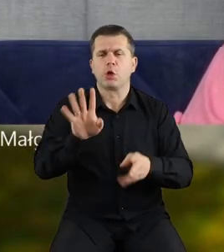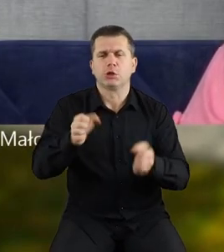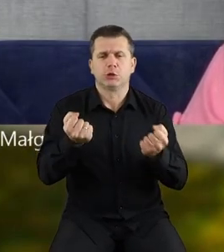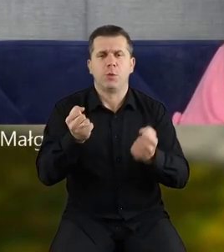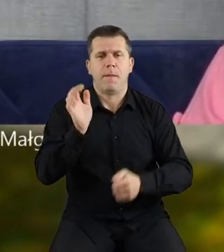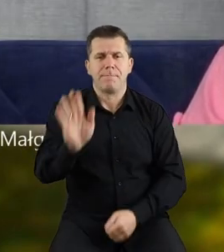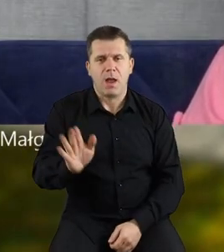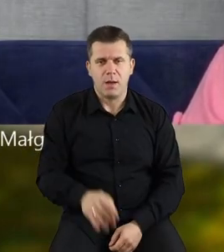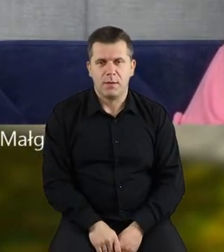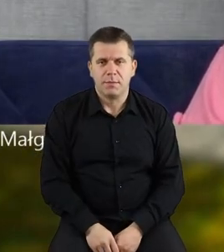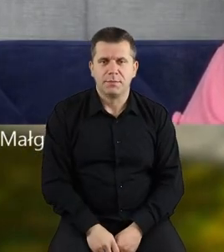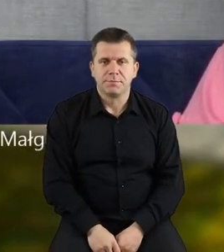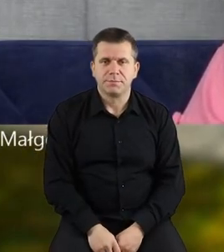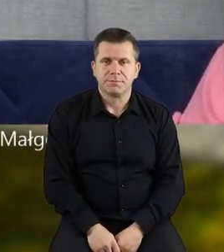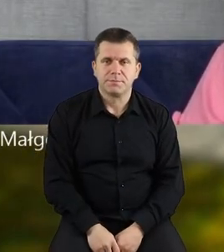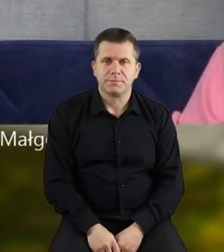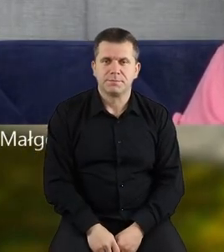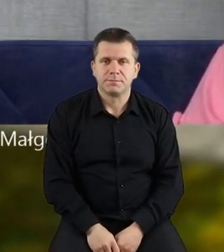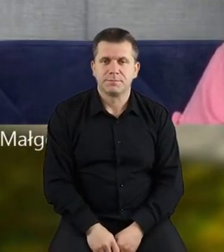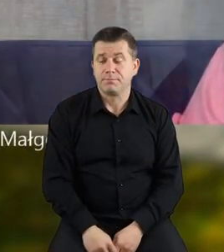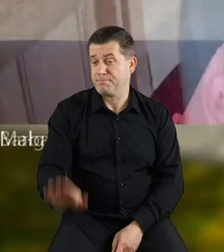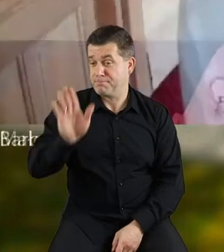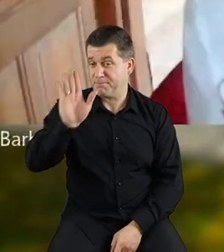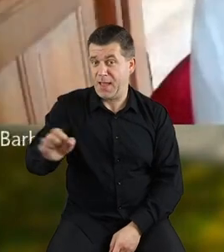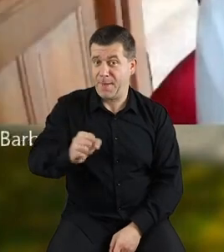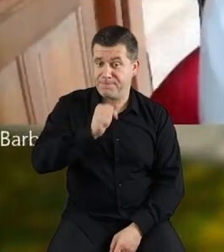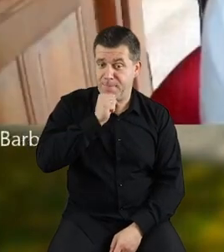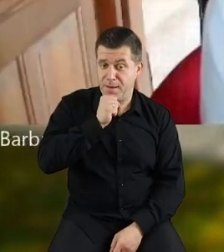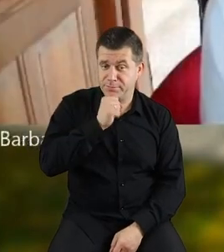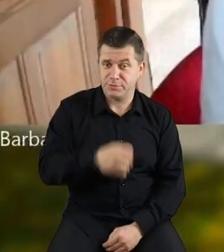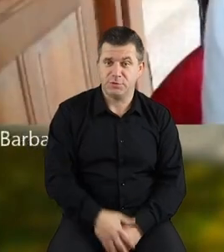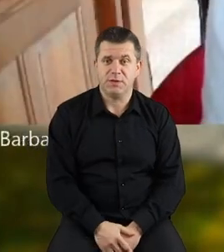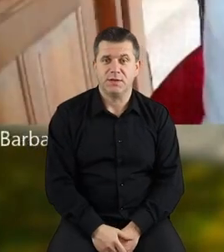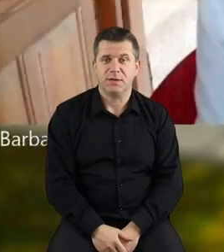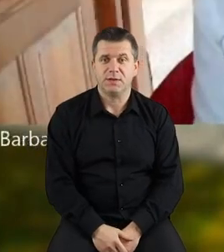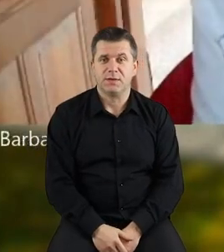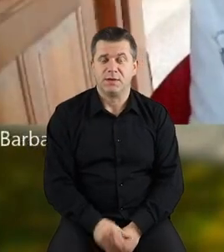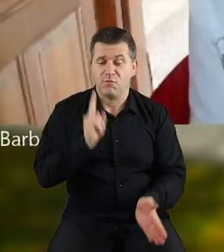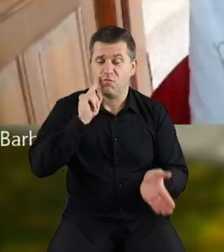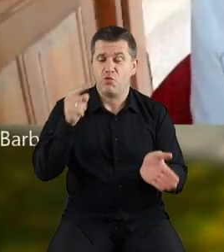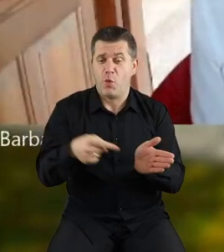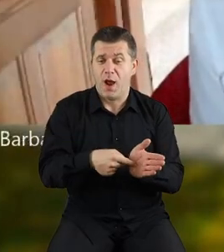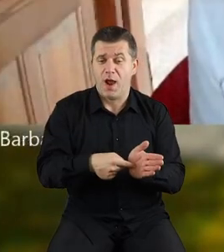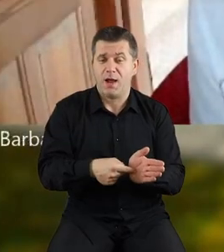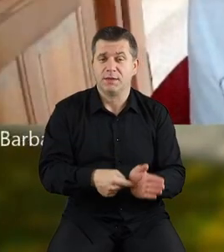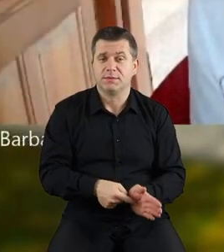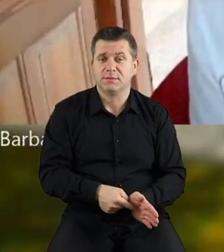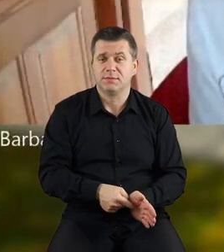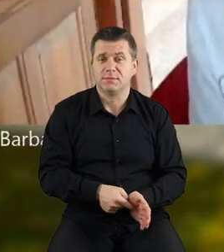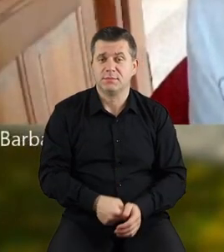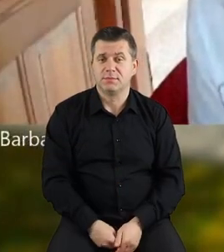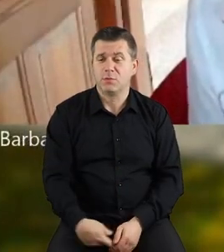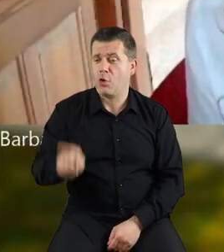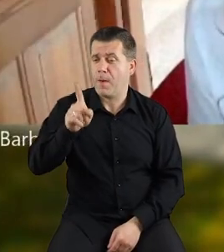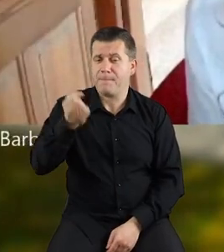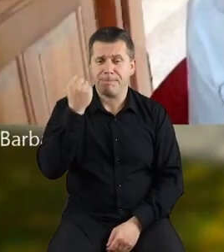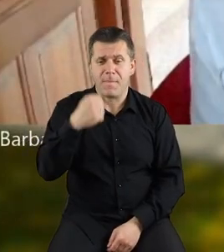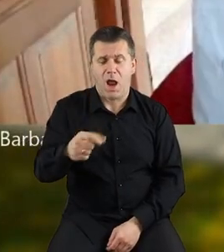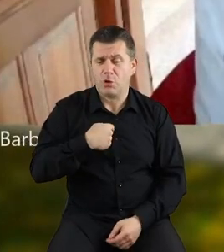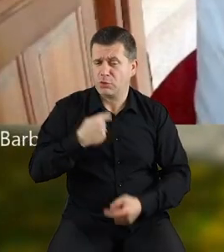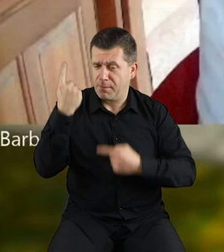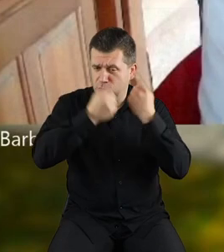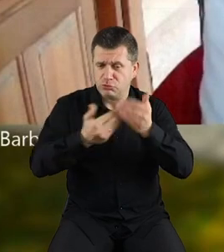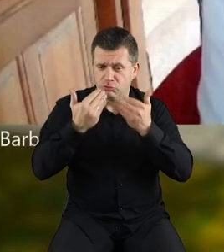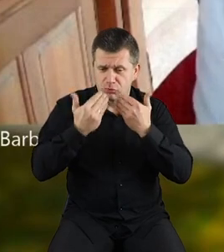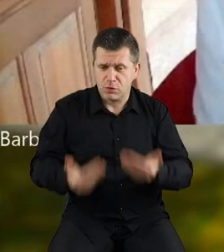ona tą siłę ma? Przecież ma babcię. Babcie. I właśnie o tym